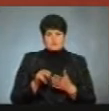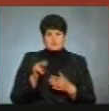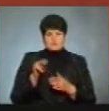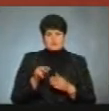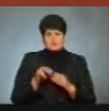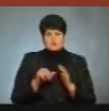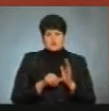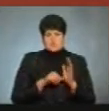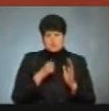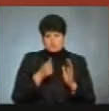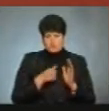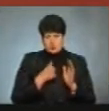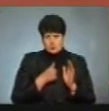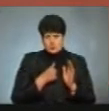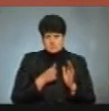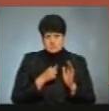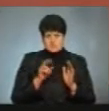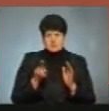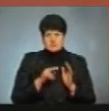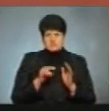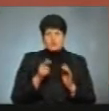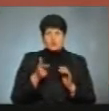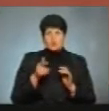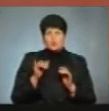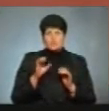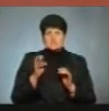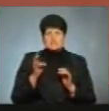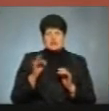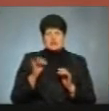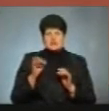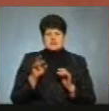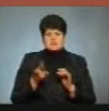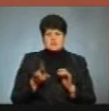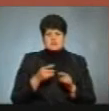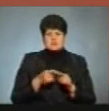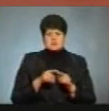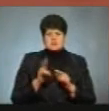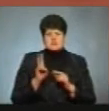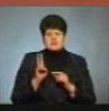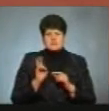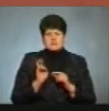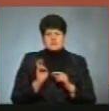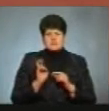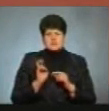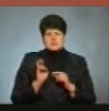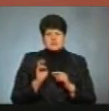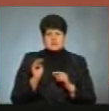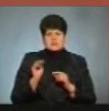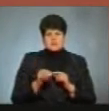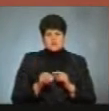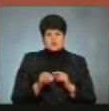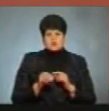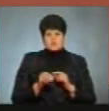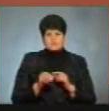в 2016 році атракціон «Гусениця». Це 200